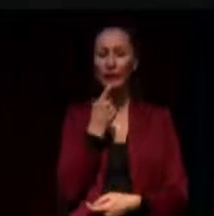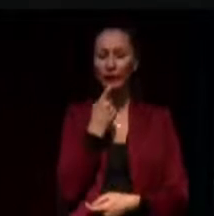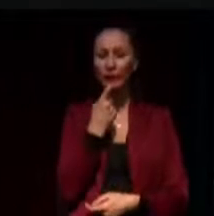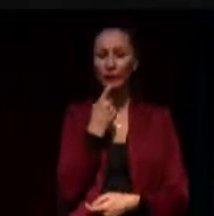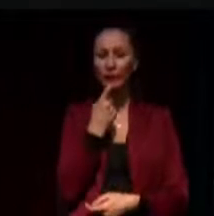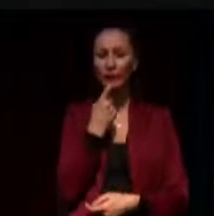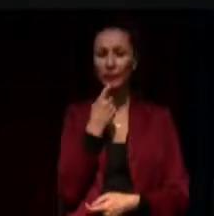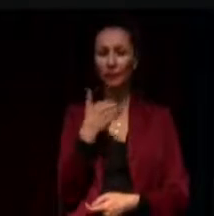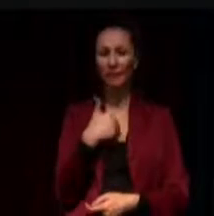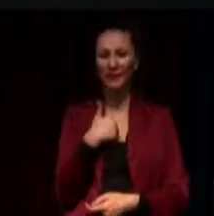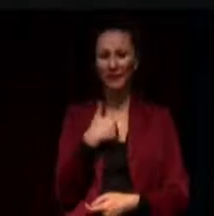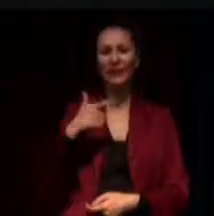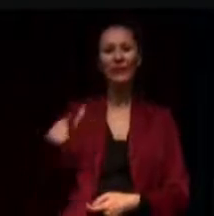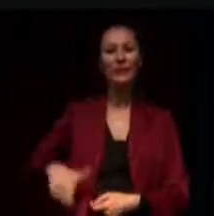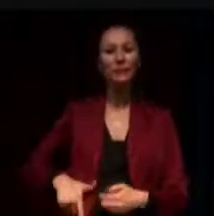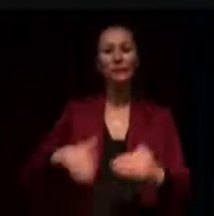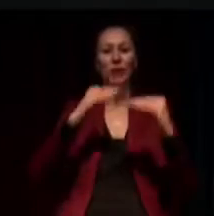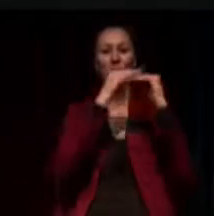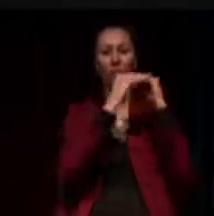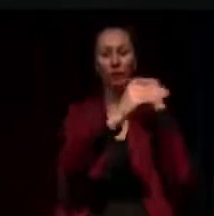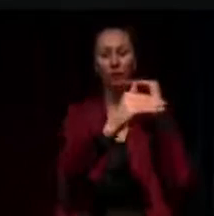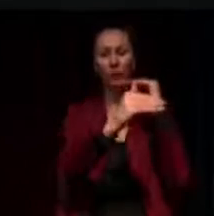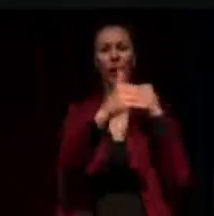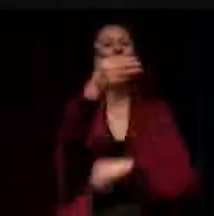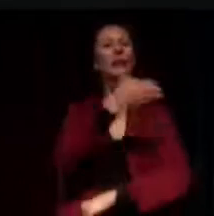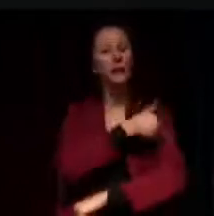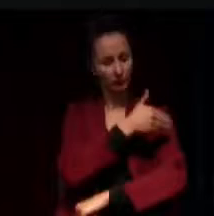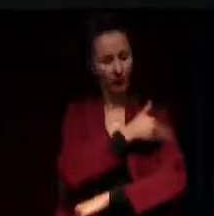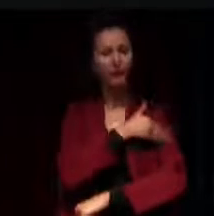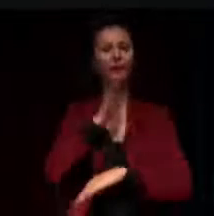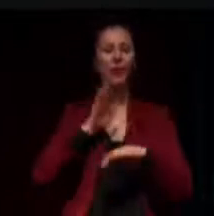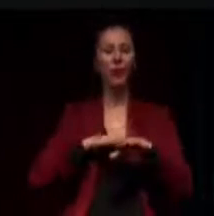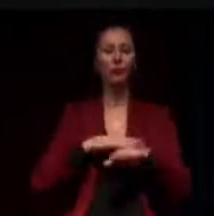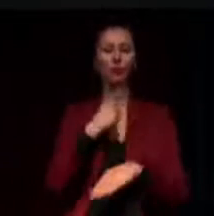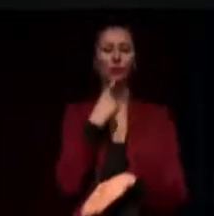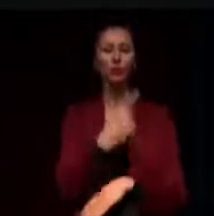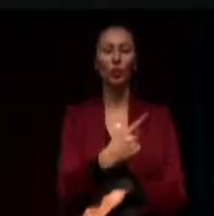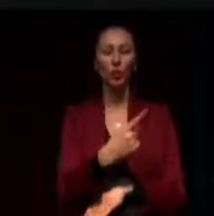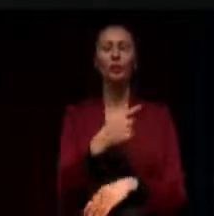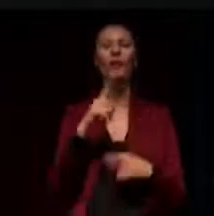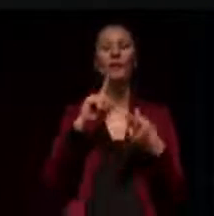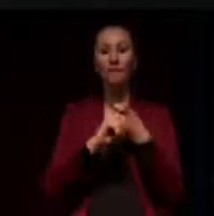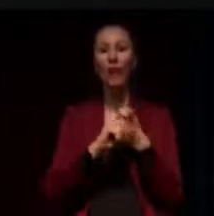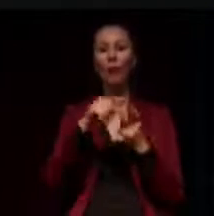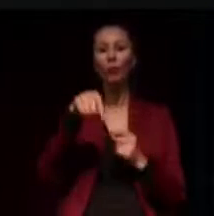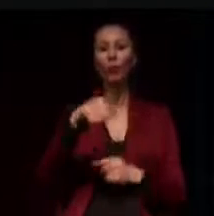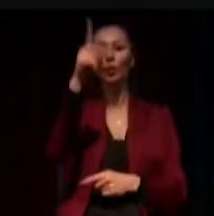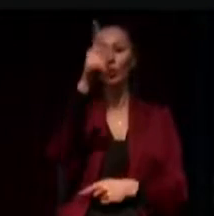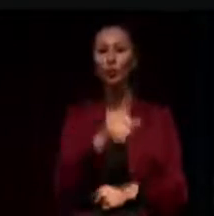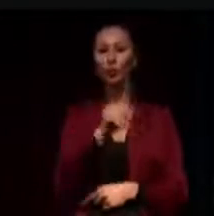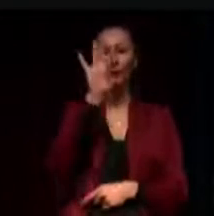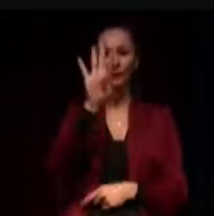bu yıl biz İzmir halkına hizmet edeceğiz diyoruz. Ve bunun